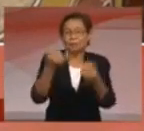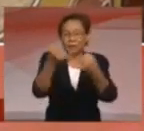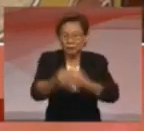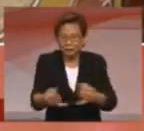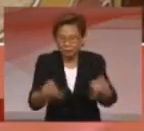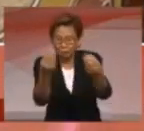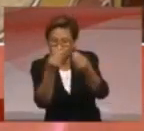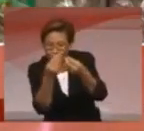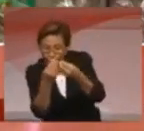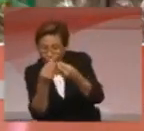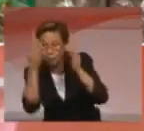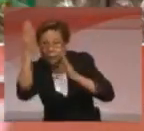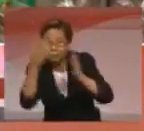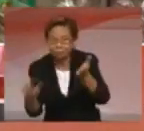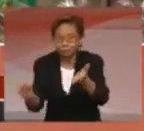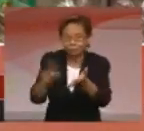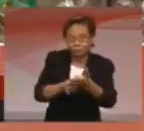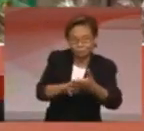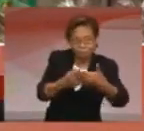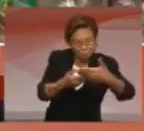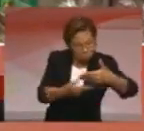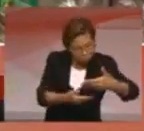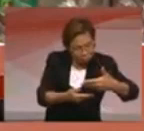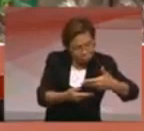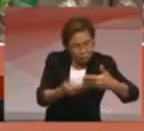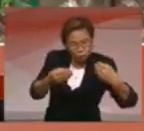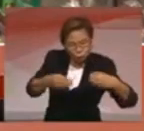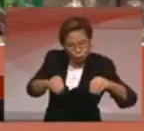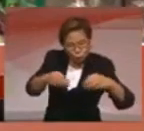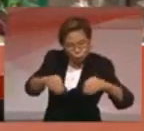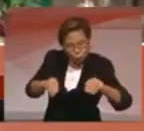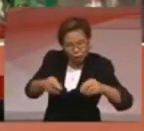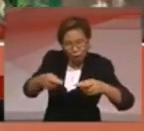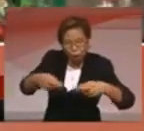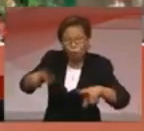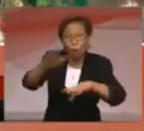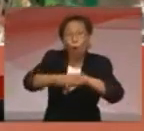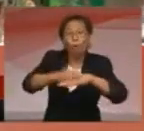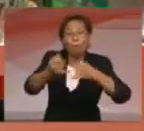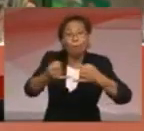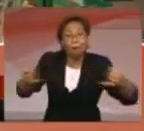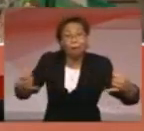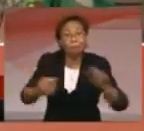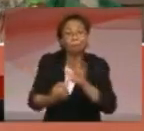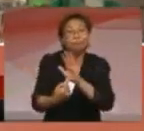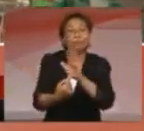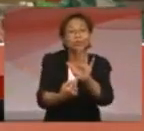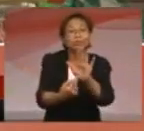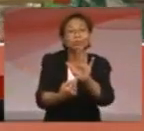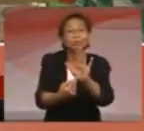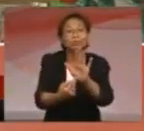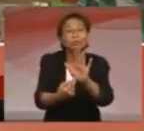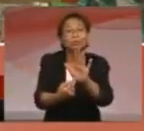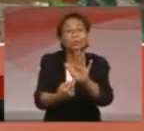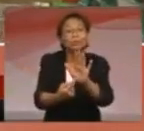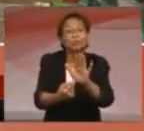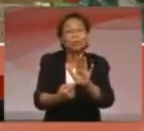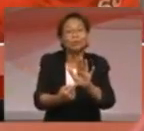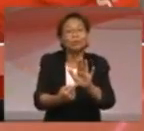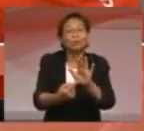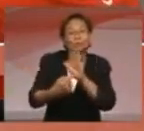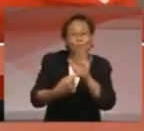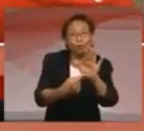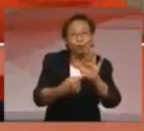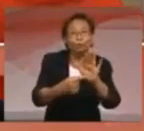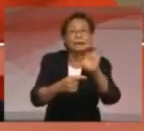Perangkaan Malaysia juga melaporkan penjualan runcit dalam talian yang menggambarkan perkembangan aktiviti